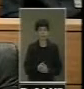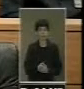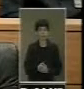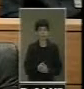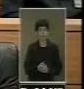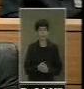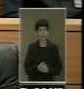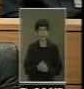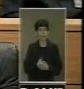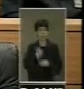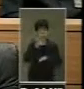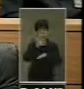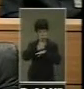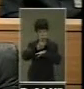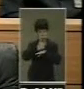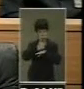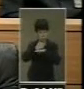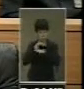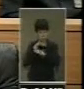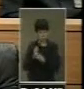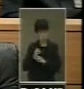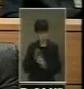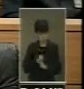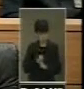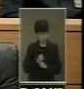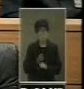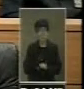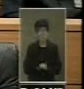ท่านหัวหน้าพรรคประชาธิปัตย์ครับ